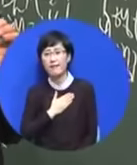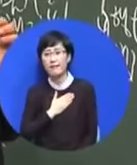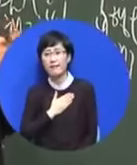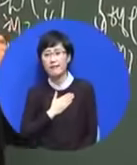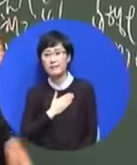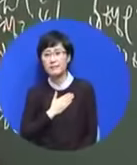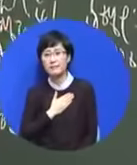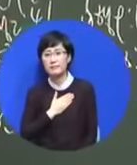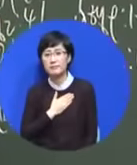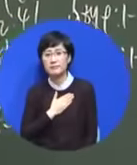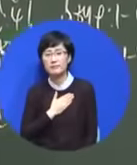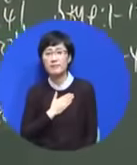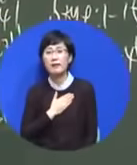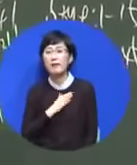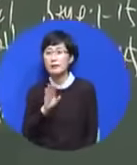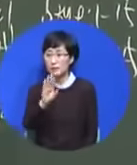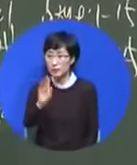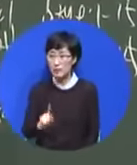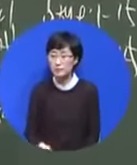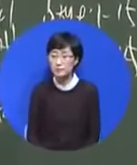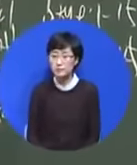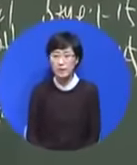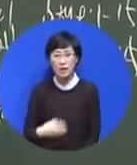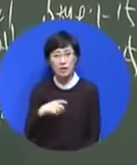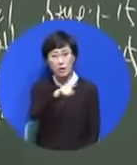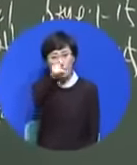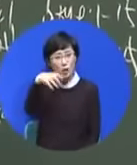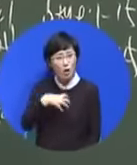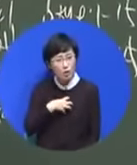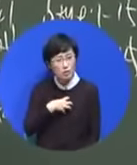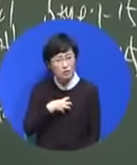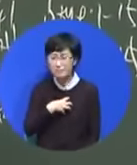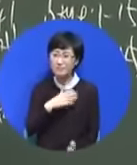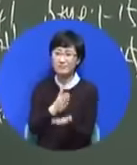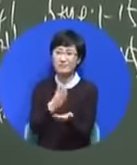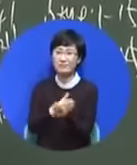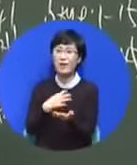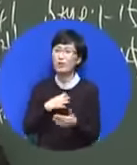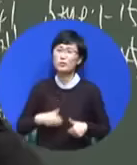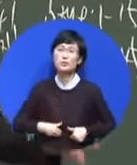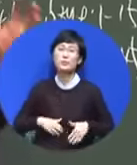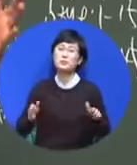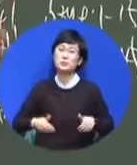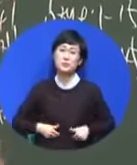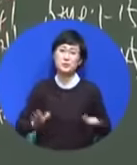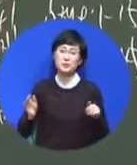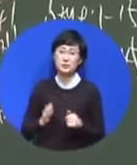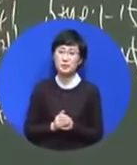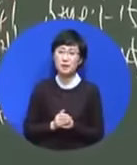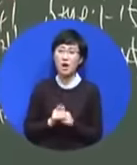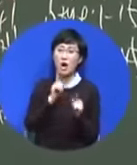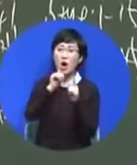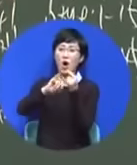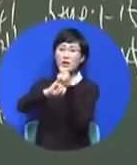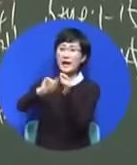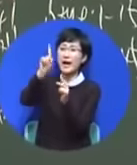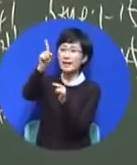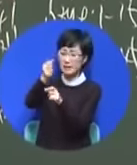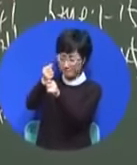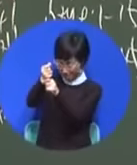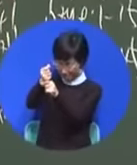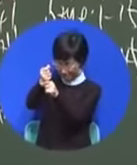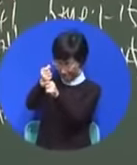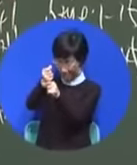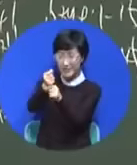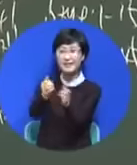있습니다 사실은 걱정할게 아무것도 없어 여러분이 은만 굳게 붙잡아야